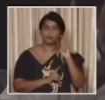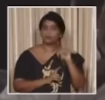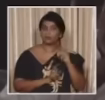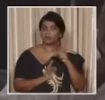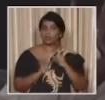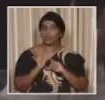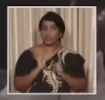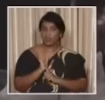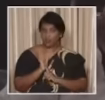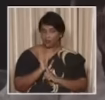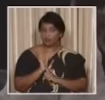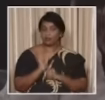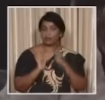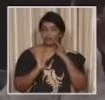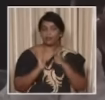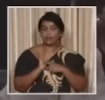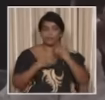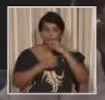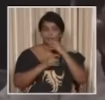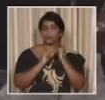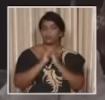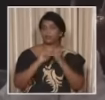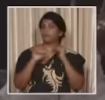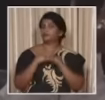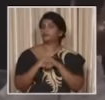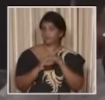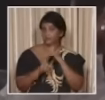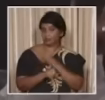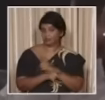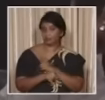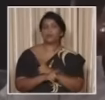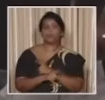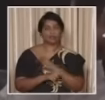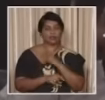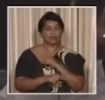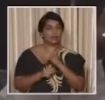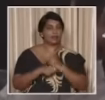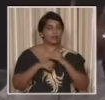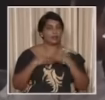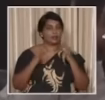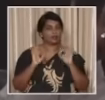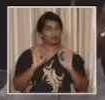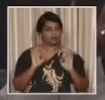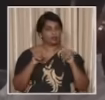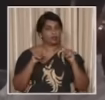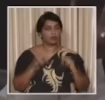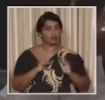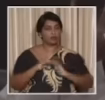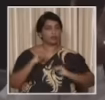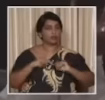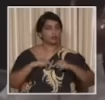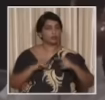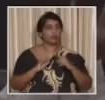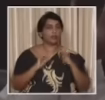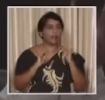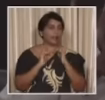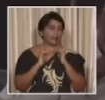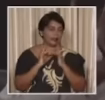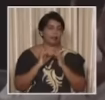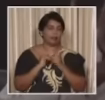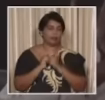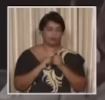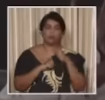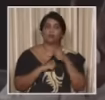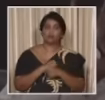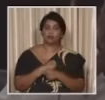උසස් පෙළ කරපු අයගේ විද්‍යාපීඨ බඳවා ගැනීම සඳහා ගැසට් නිවේදනය සූදානම් කරලා තින්නේ. මෙවර අනුගමනය කරන්නේ ඔන්ලයින් ක්‍රමය.